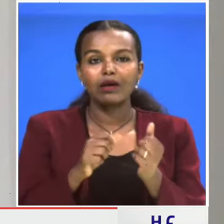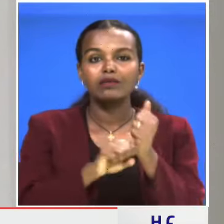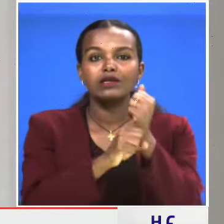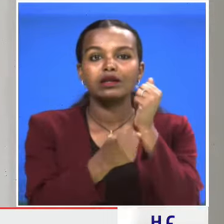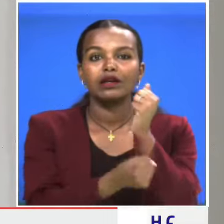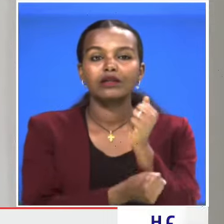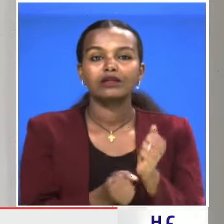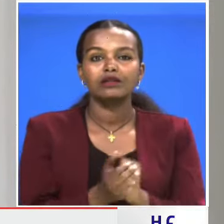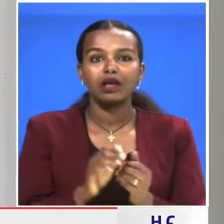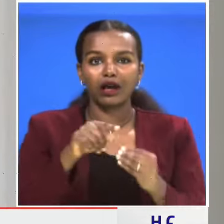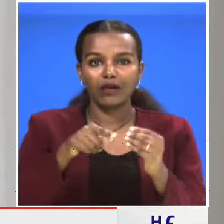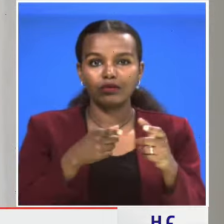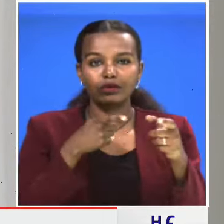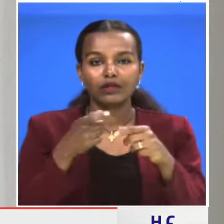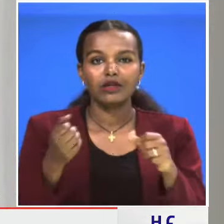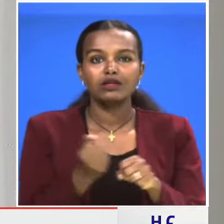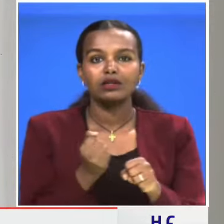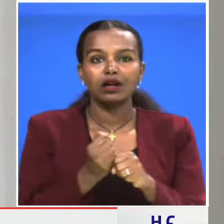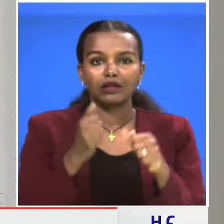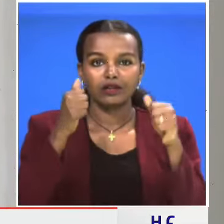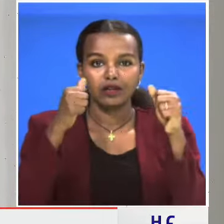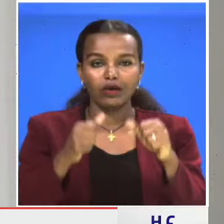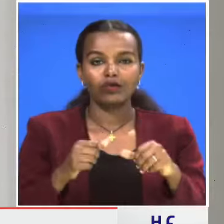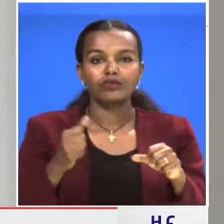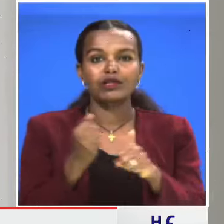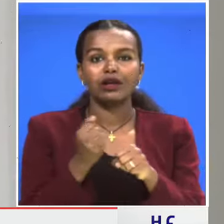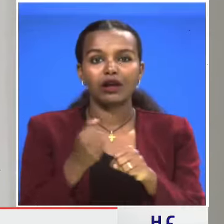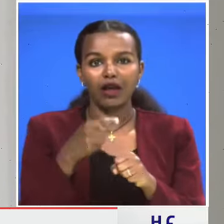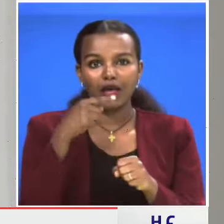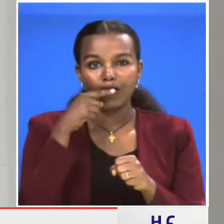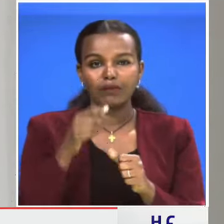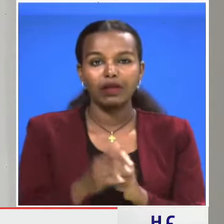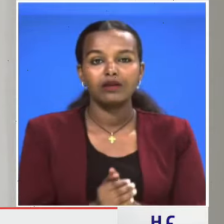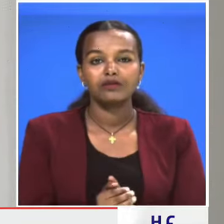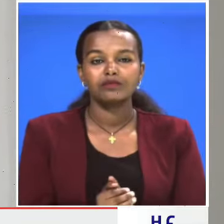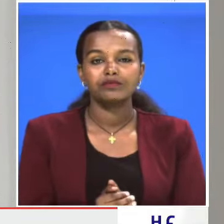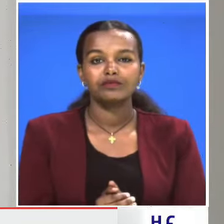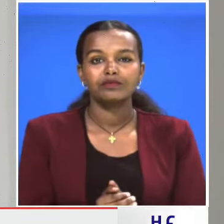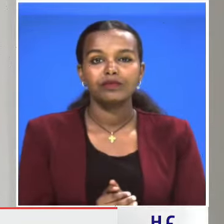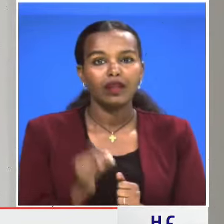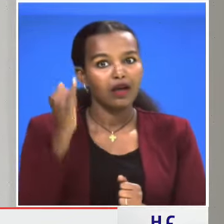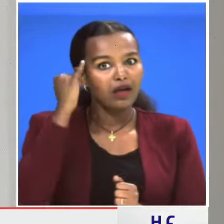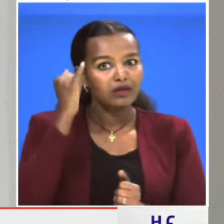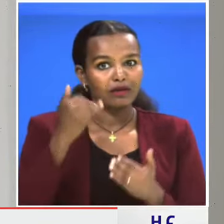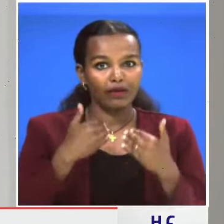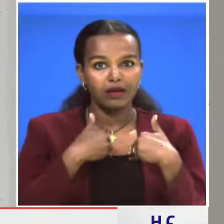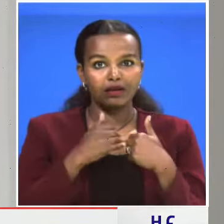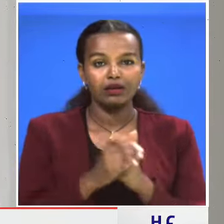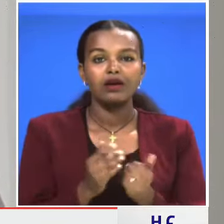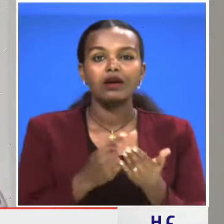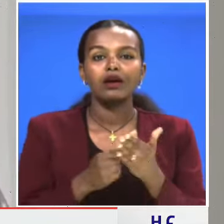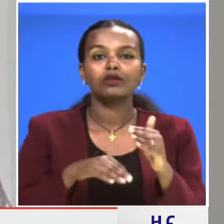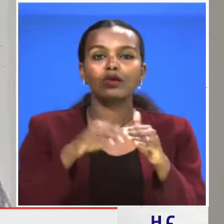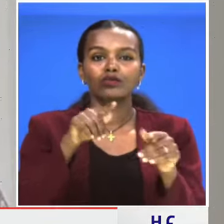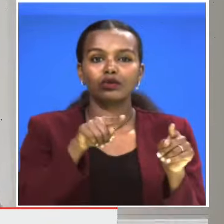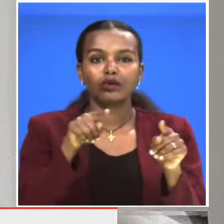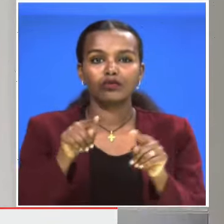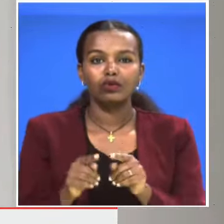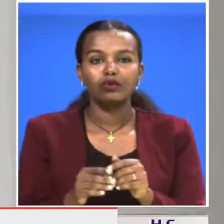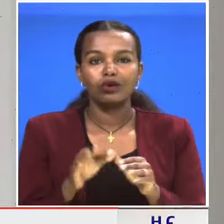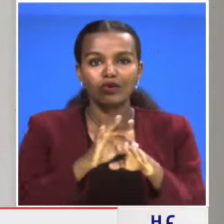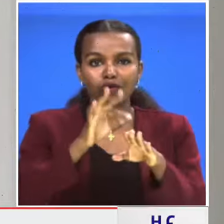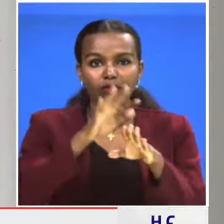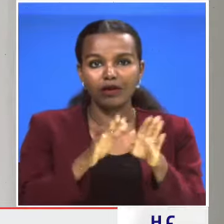መሰረት የአካባቢ ቁጥጥር ስራ ተጠናክሮ ቢሰራ የሚል ሐሳብ አለን። ከዛ ውጪ ደግሞ